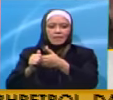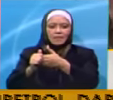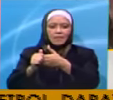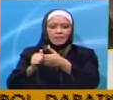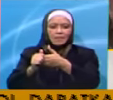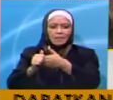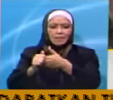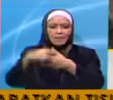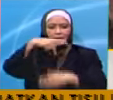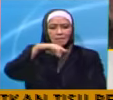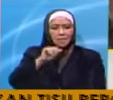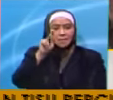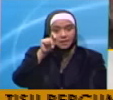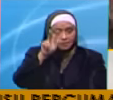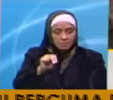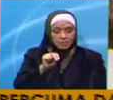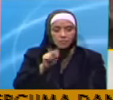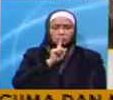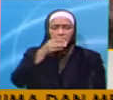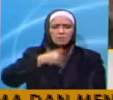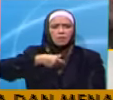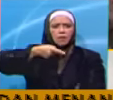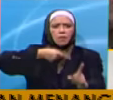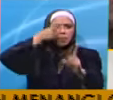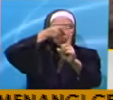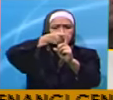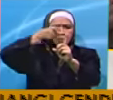mempunyai hala tuju yang berbeza-beza.